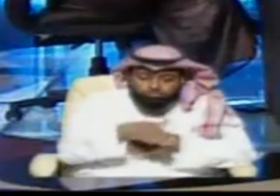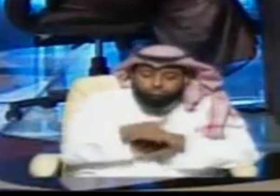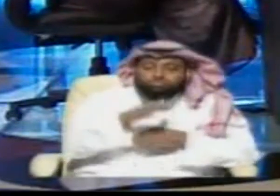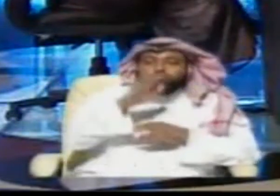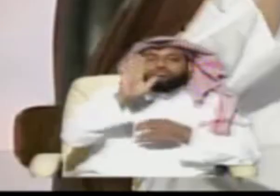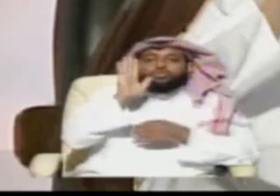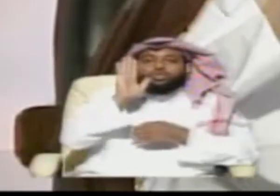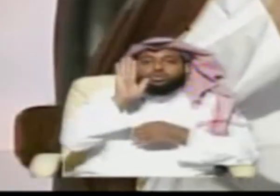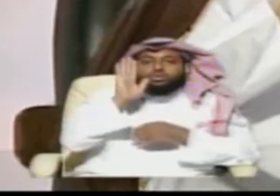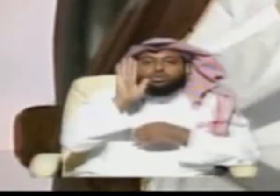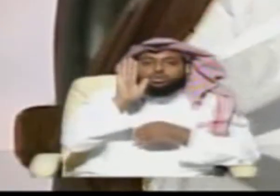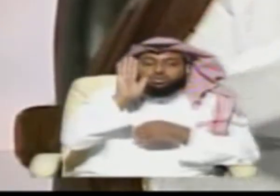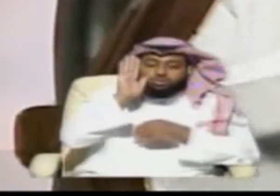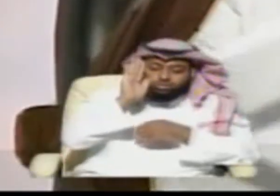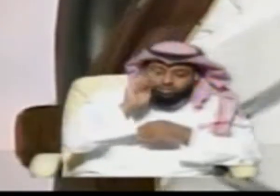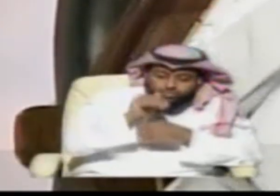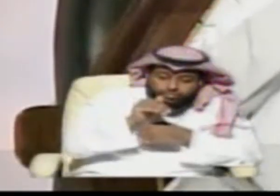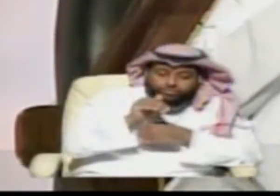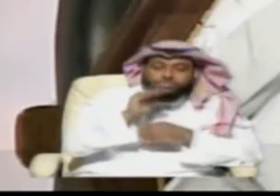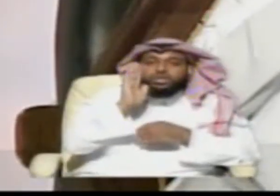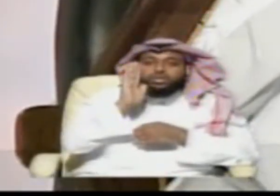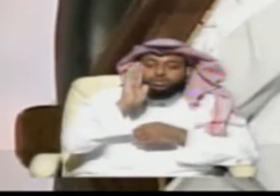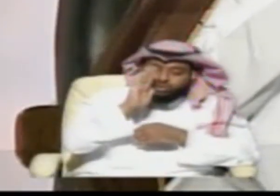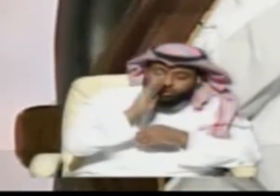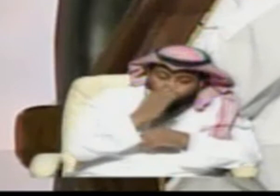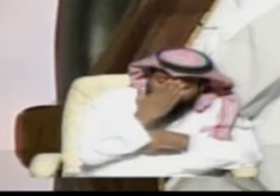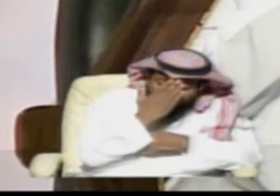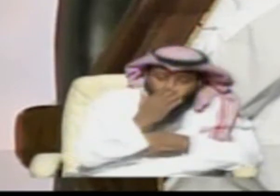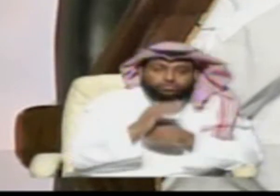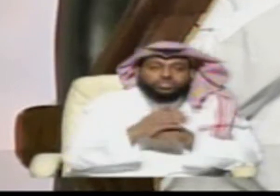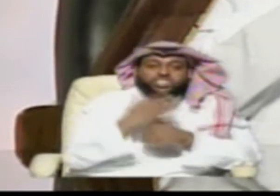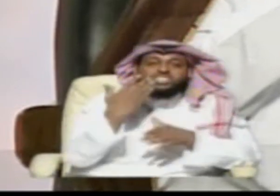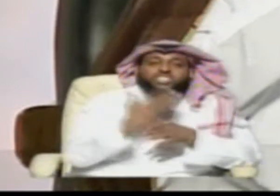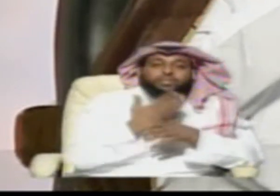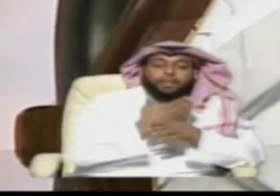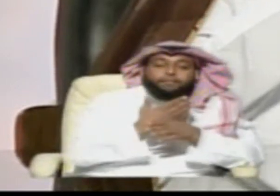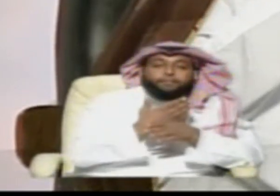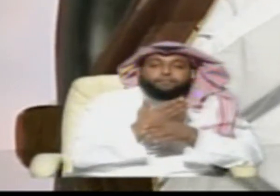وترفع من الركوع وتسجد بعد ذلك، لأن الركوع